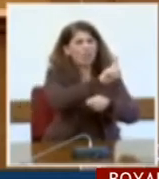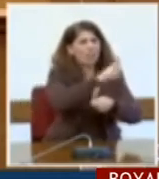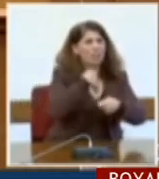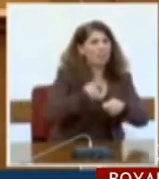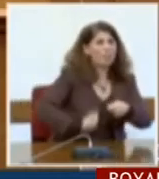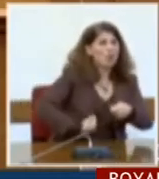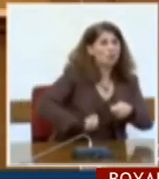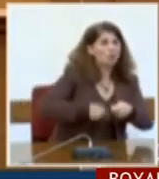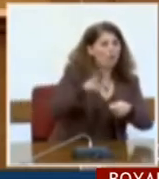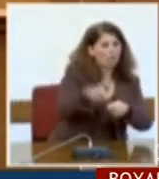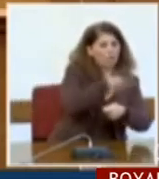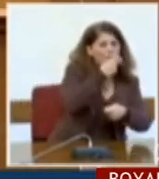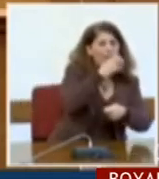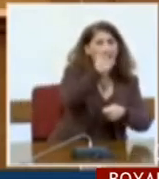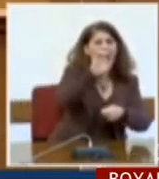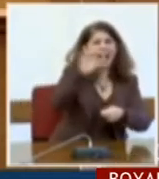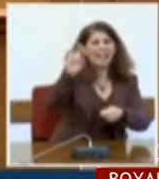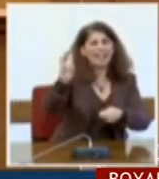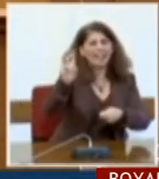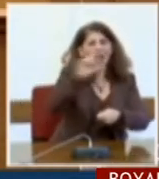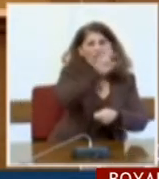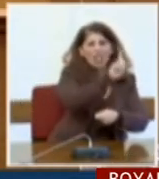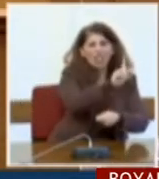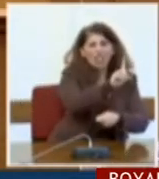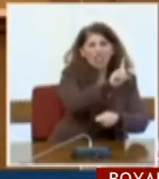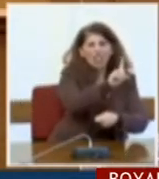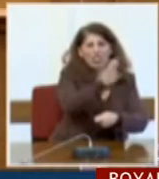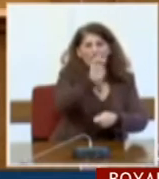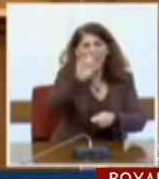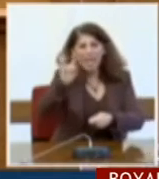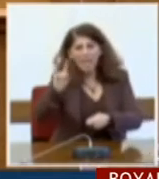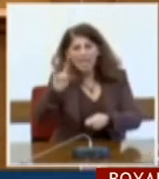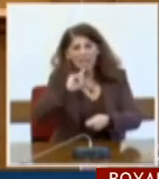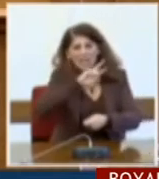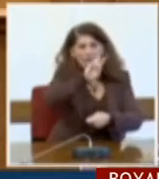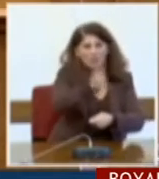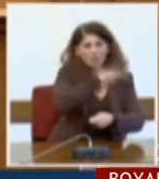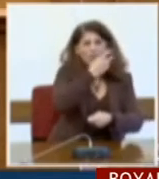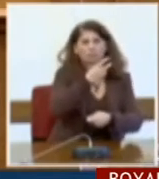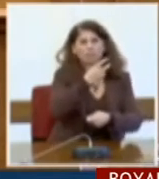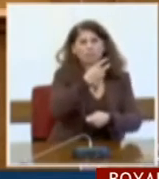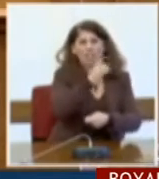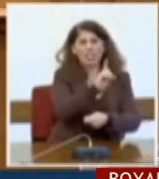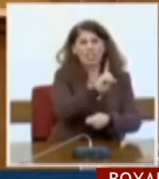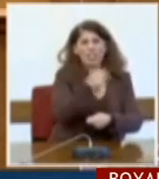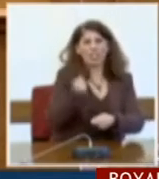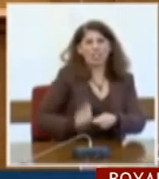Και επιλέγετε να παραδώσετε σε ιδιώτες όλα τα εργαλεία άσκησης ενεργειακής πολιτικής.